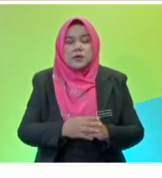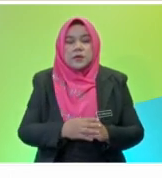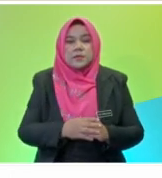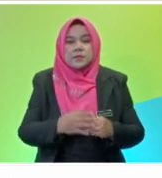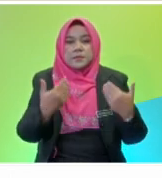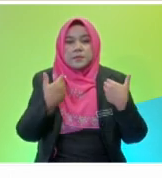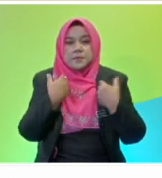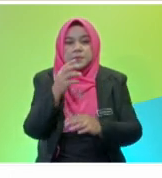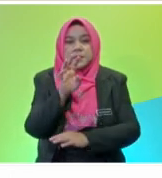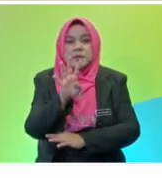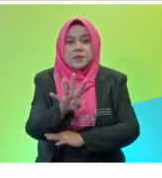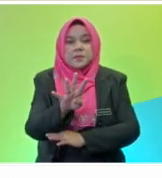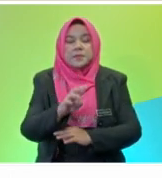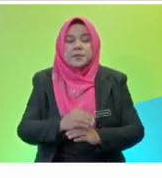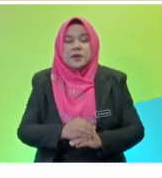ada